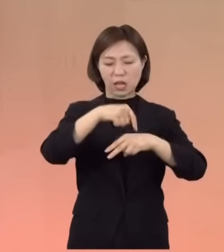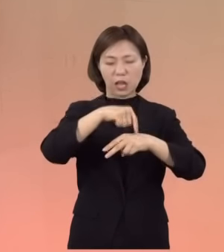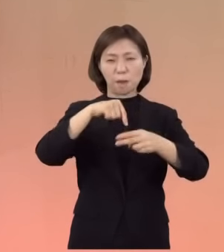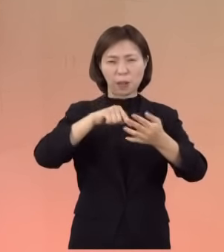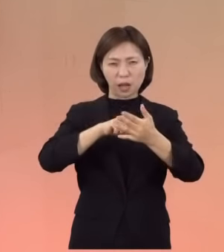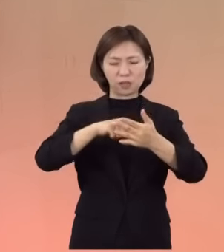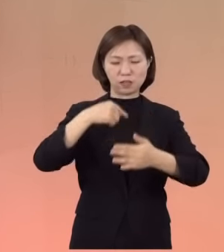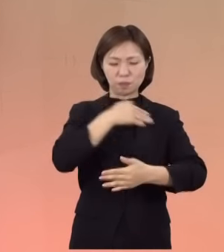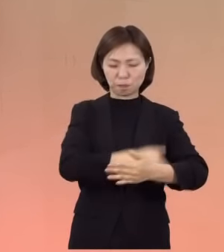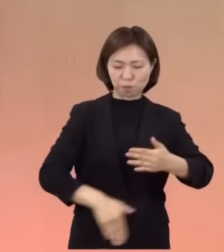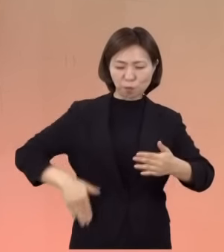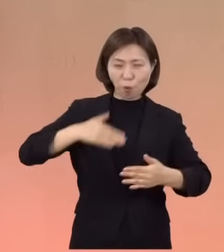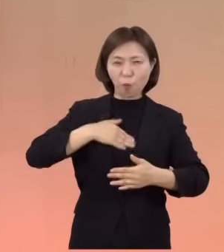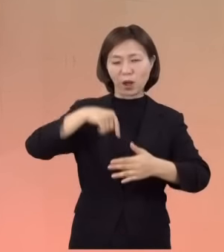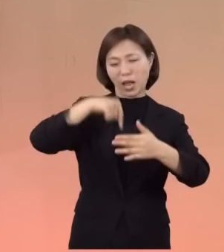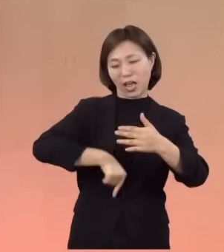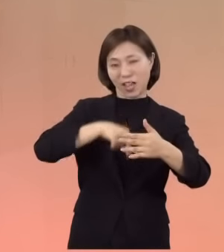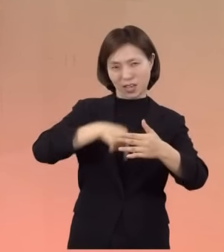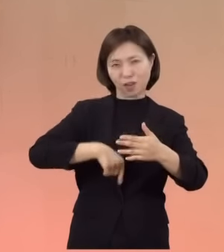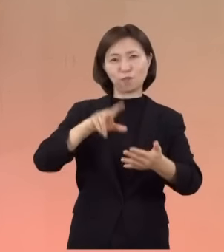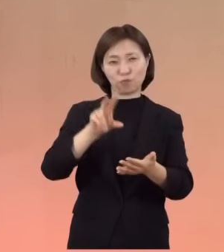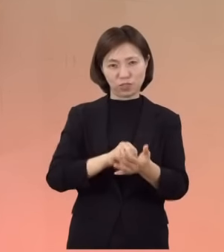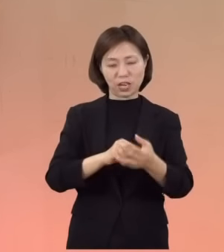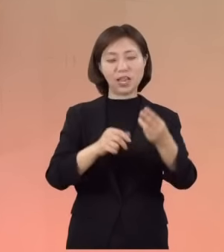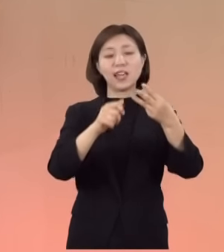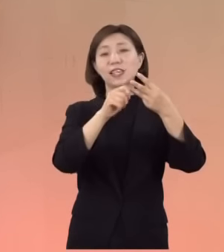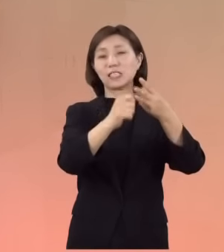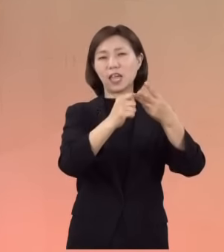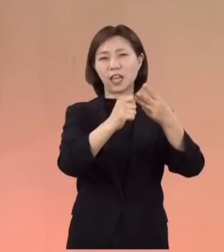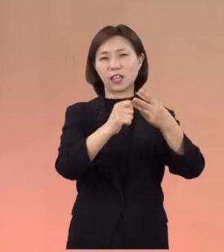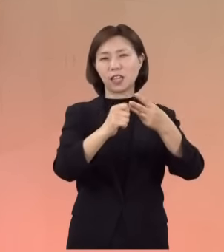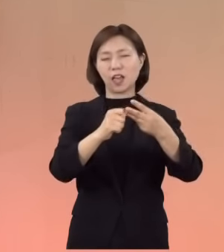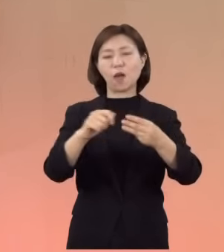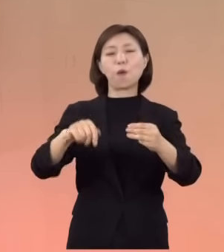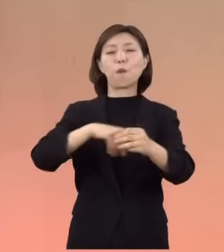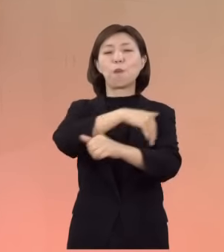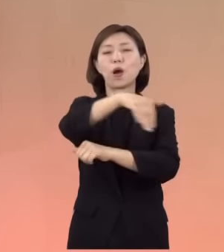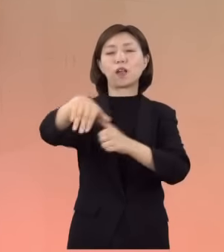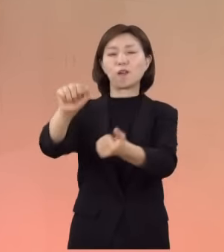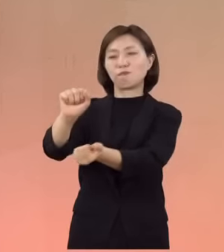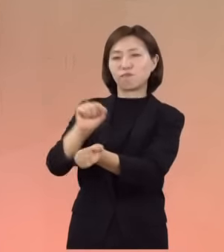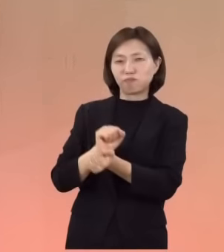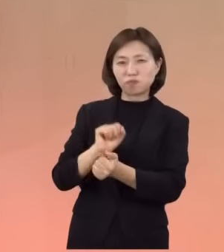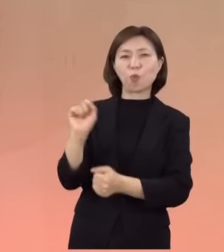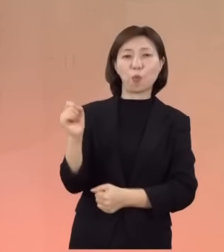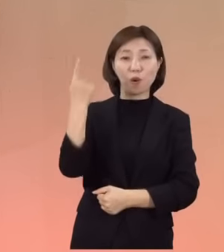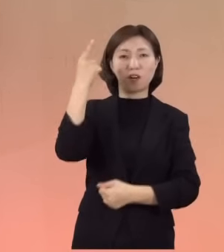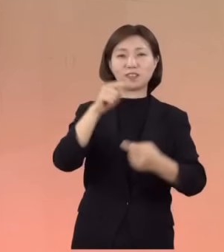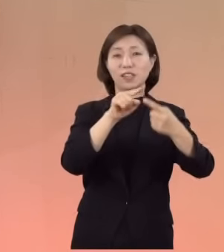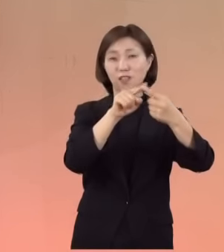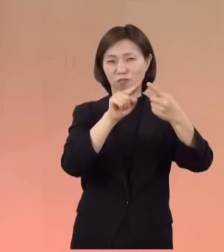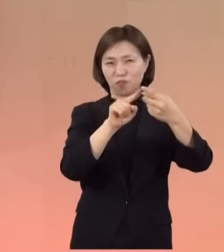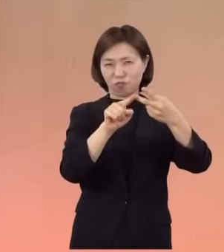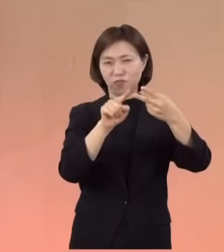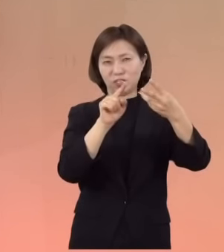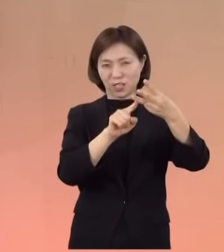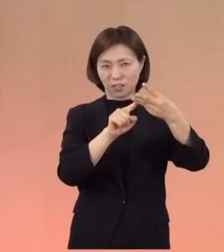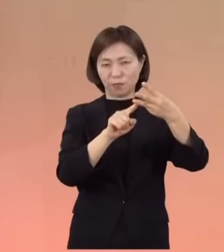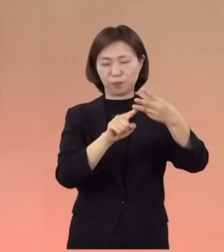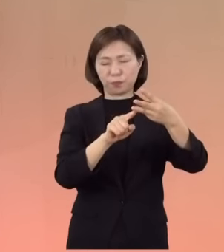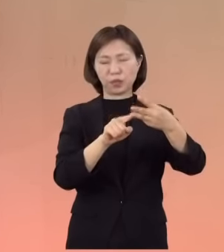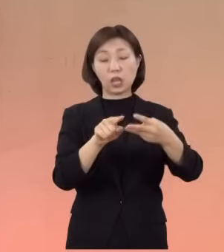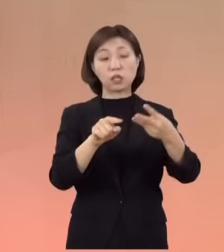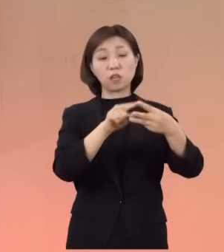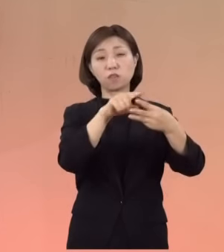그리고 바깥 환경에 의해서 생긴 거이 세 가지가 있다고 합니다 중요한 거는